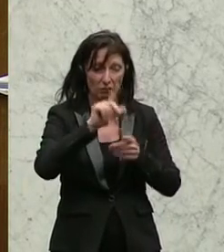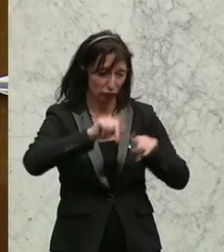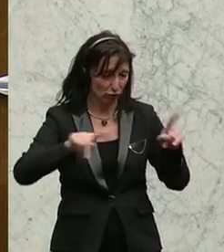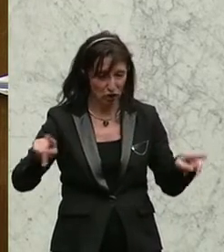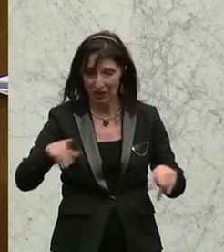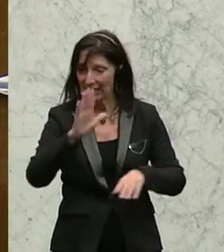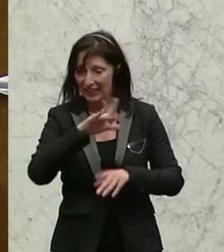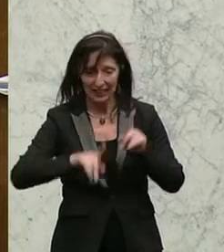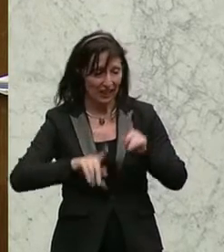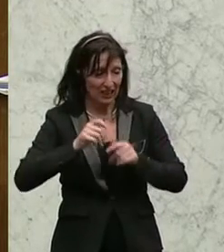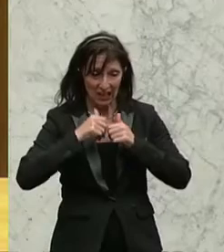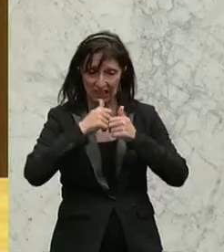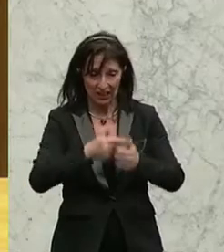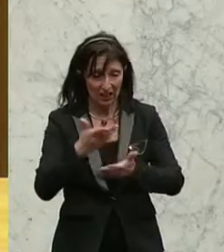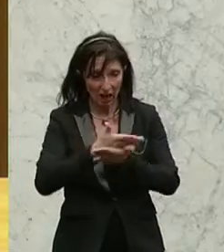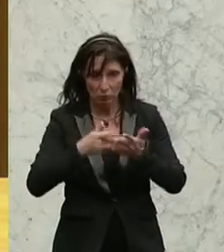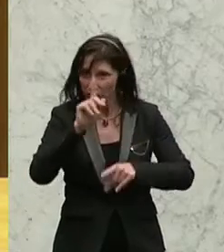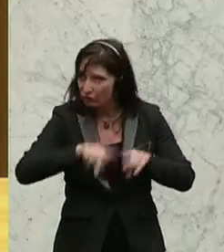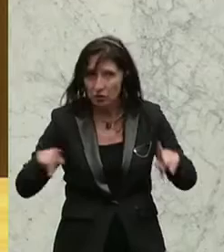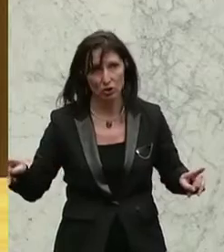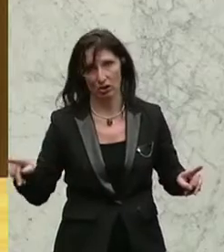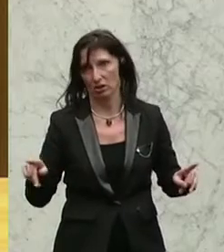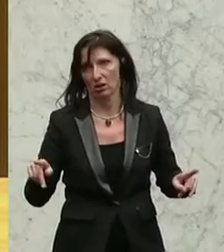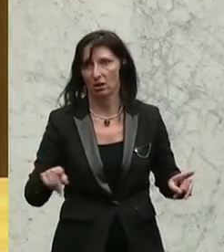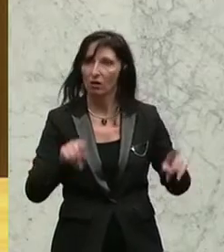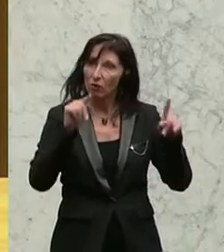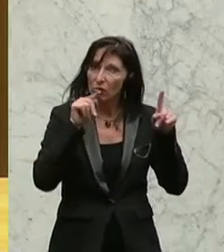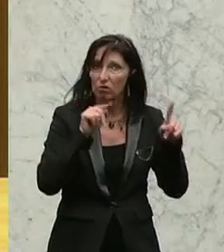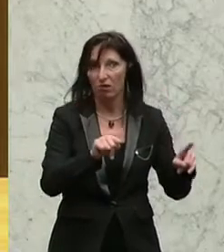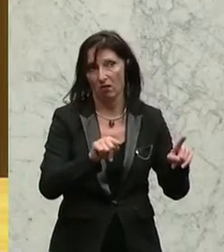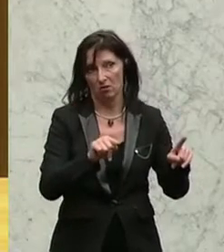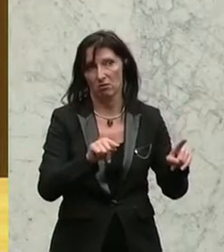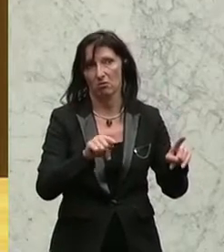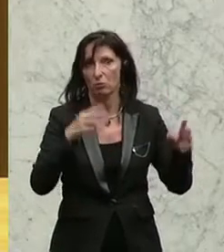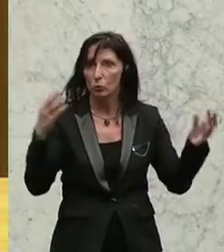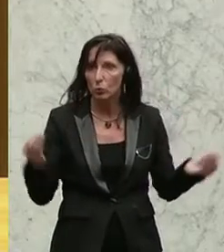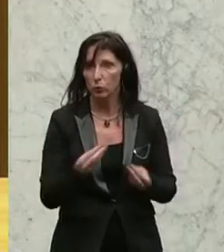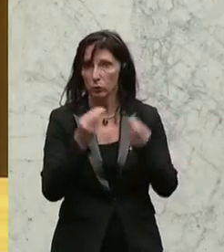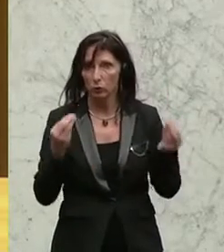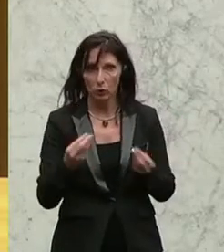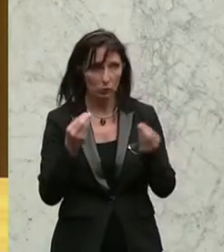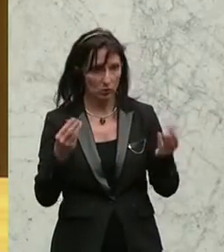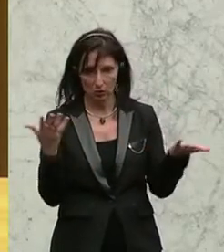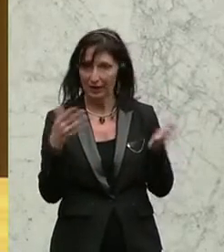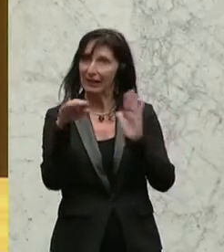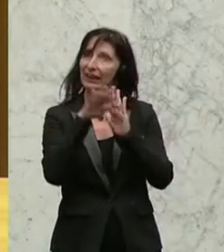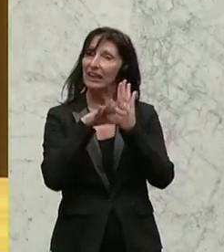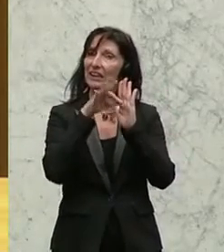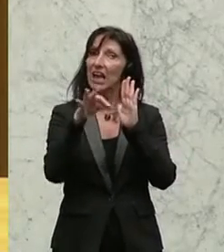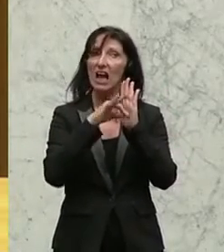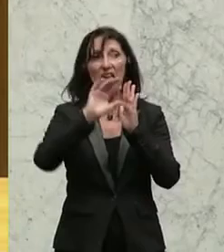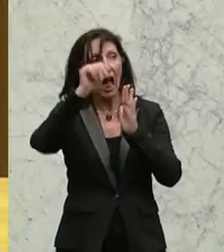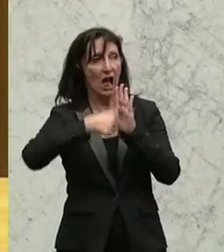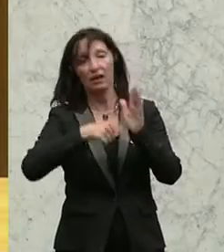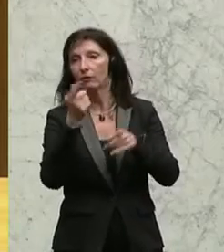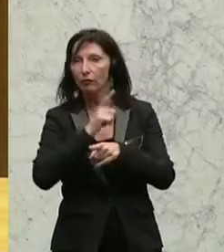Kindergartenassistentinnen. Und das sind wirklich die Folgen davon, dass es hier keine einheitlichen Richtlinien gibt. Und das ist ein